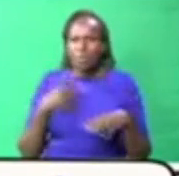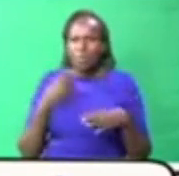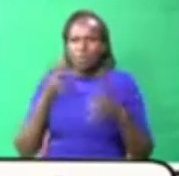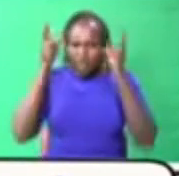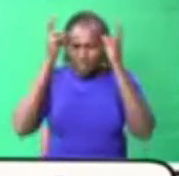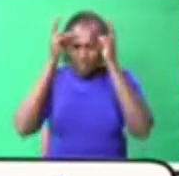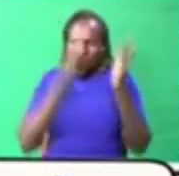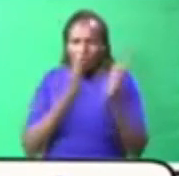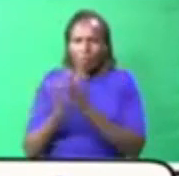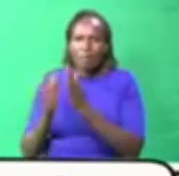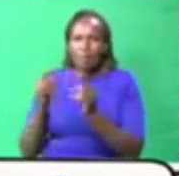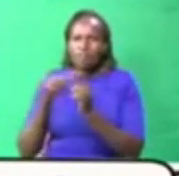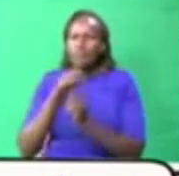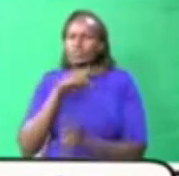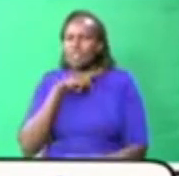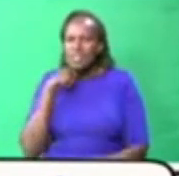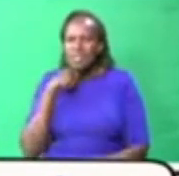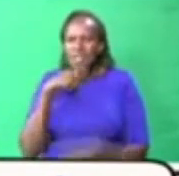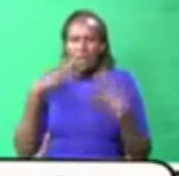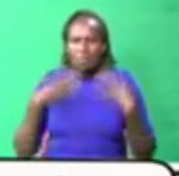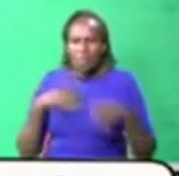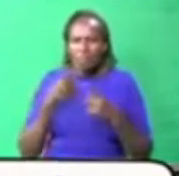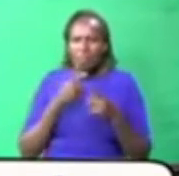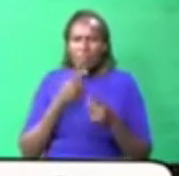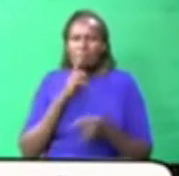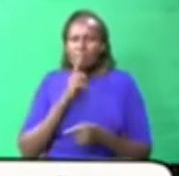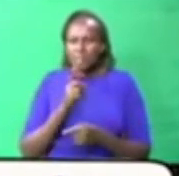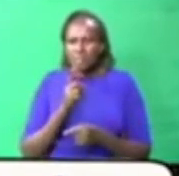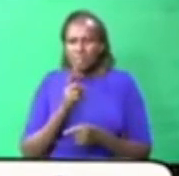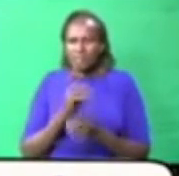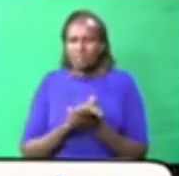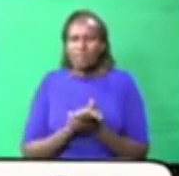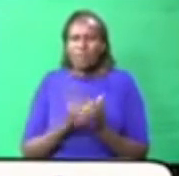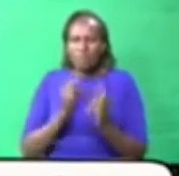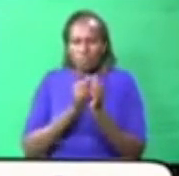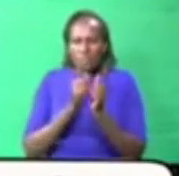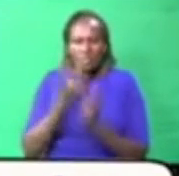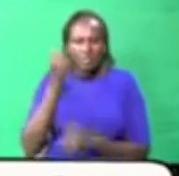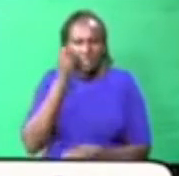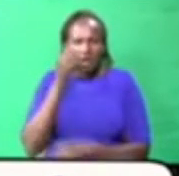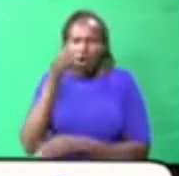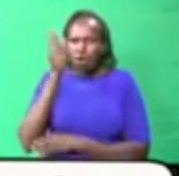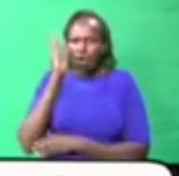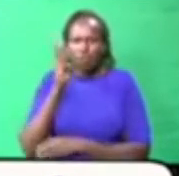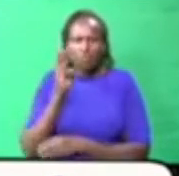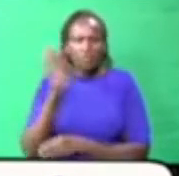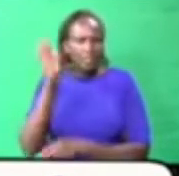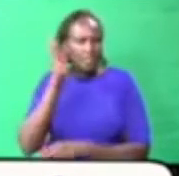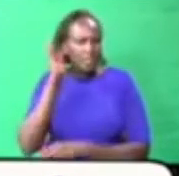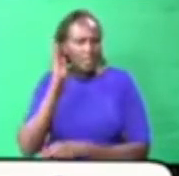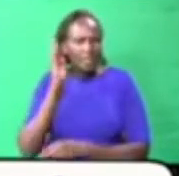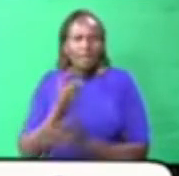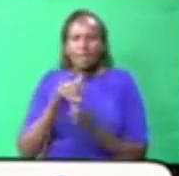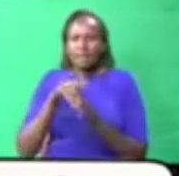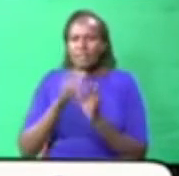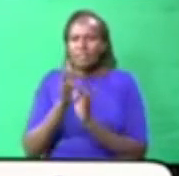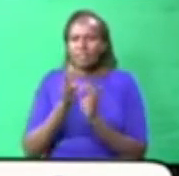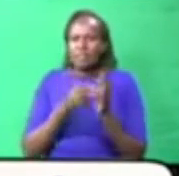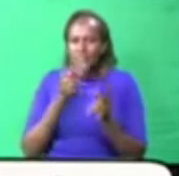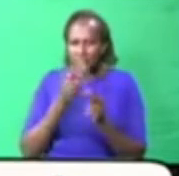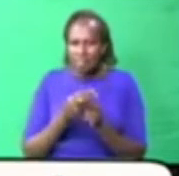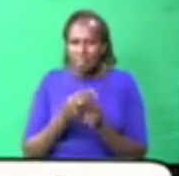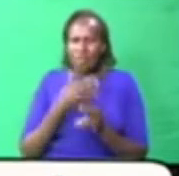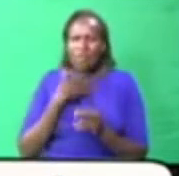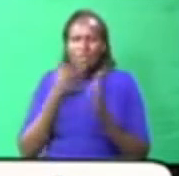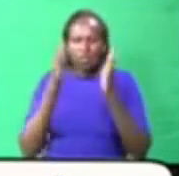planned to kill, those who are condemned to die by this pandemic, God is going to hear their case in Jesus' name. Nataka tuweze kuomba